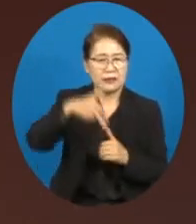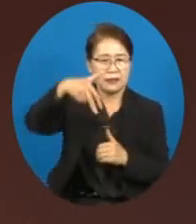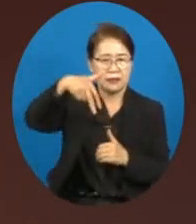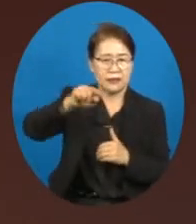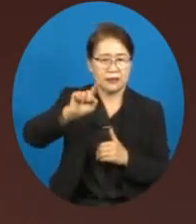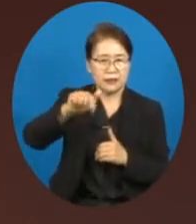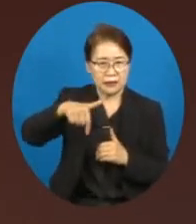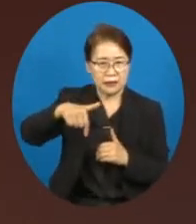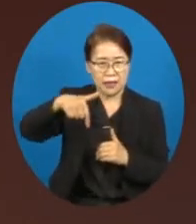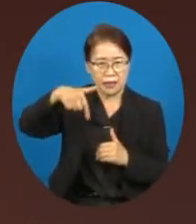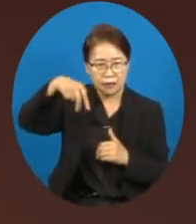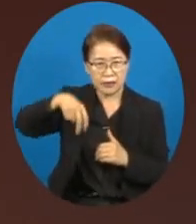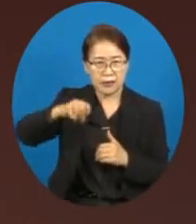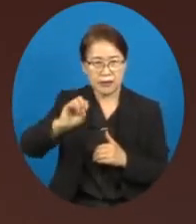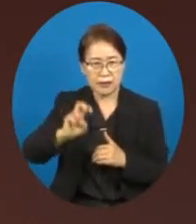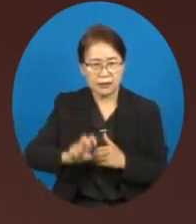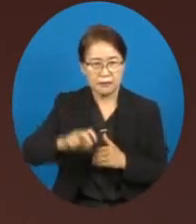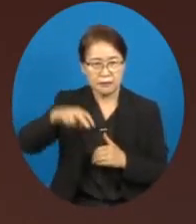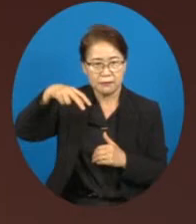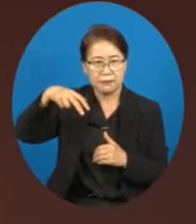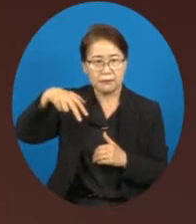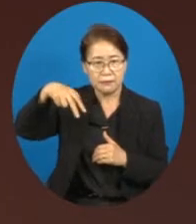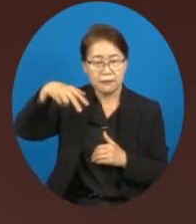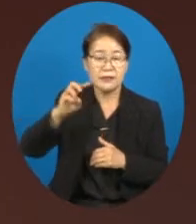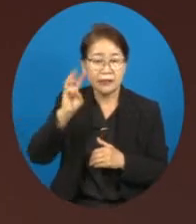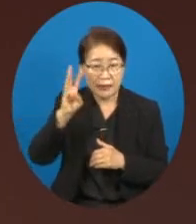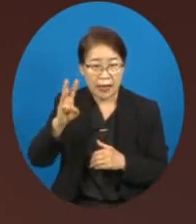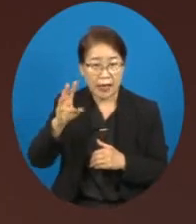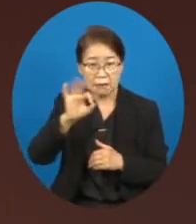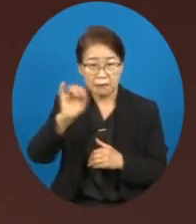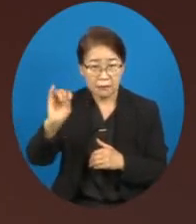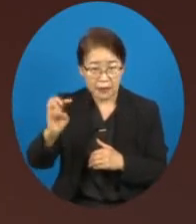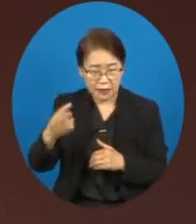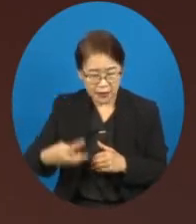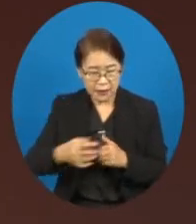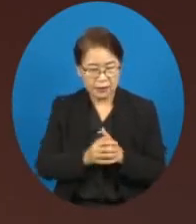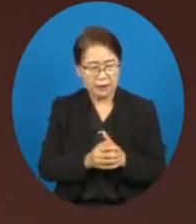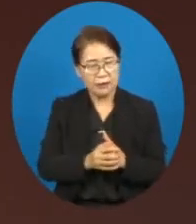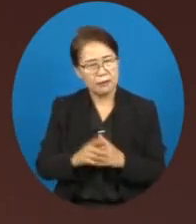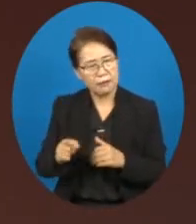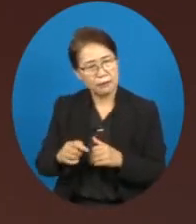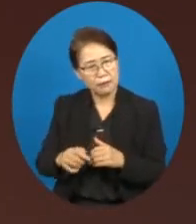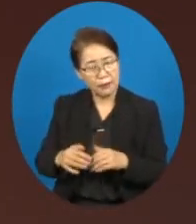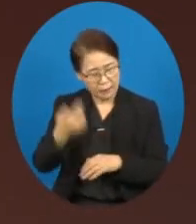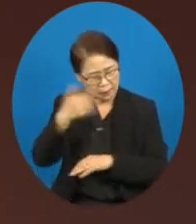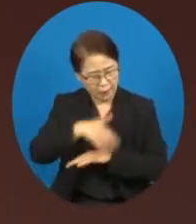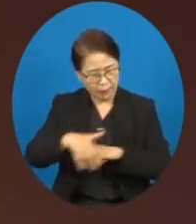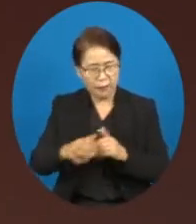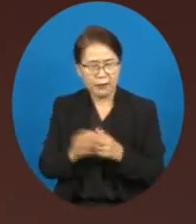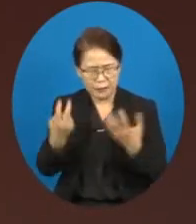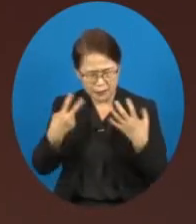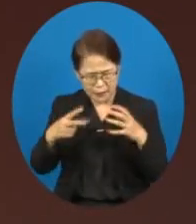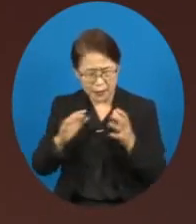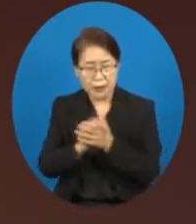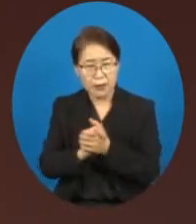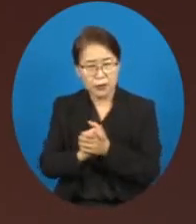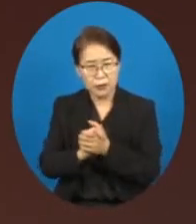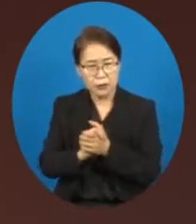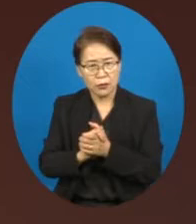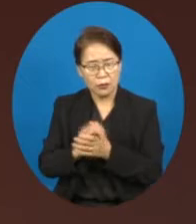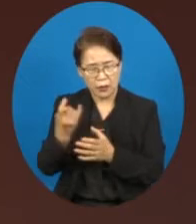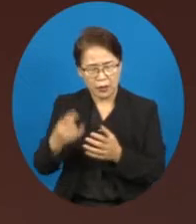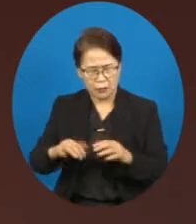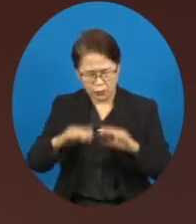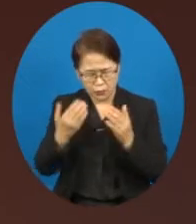있겠어요. 다니엘 기도회를 시작하면서 내가 이번 다니엘 기도회는 완주하리라. 그런데